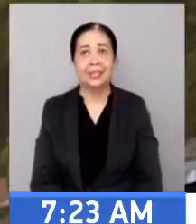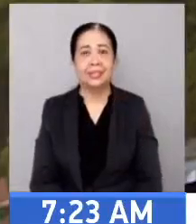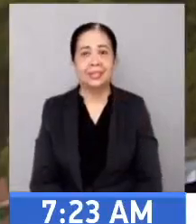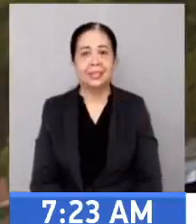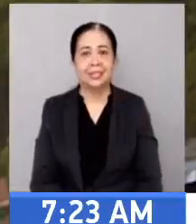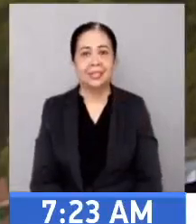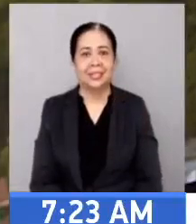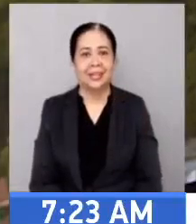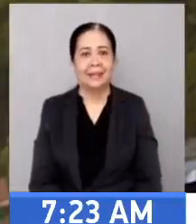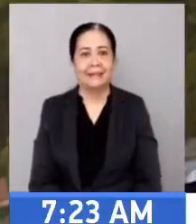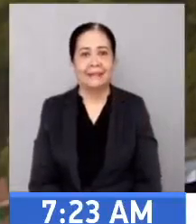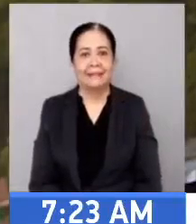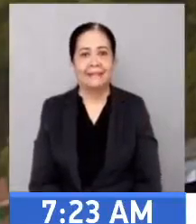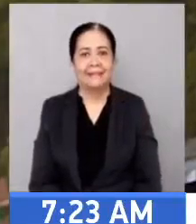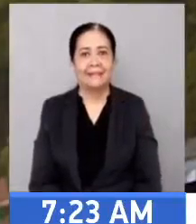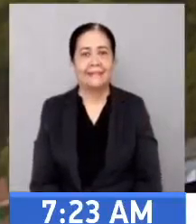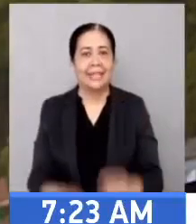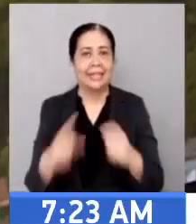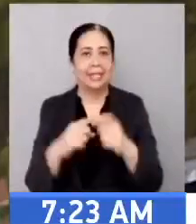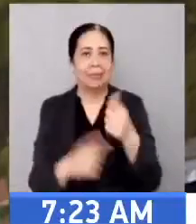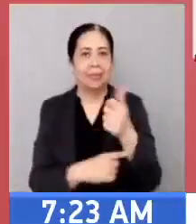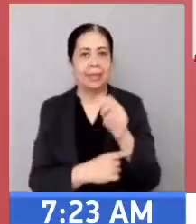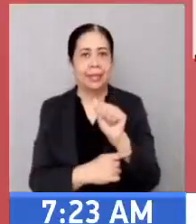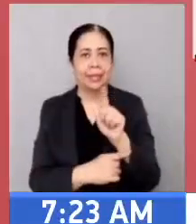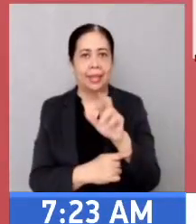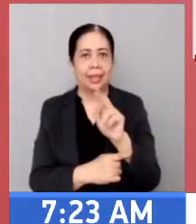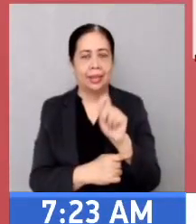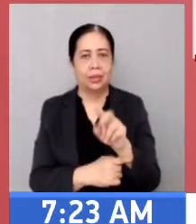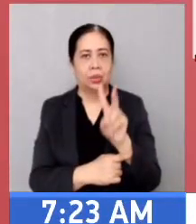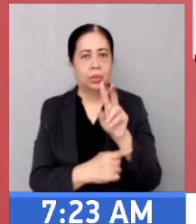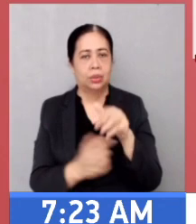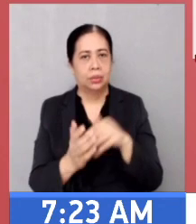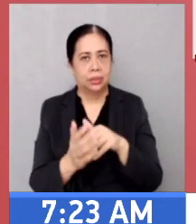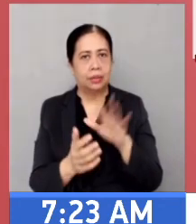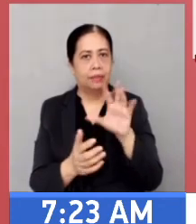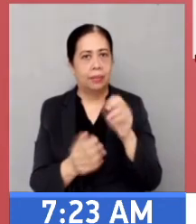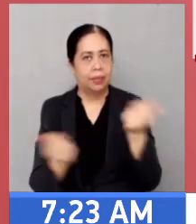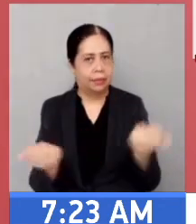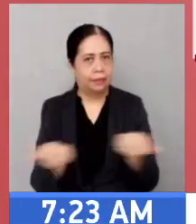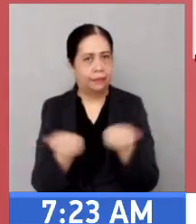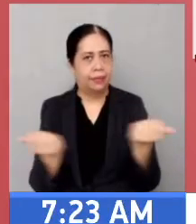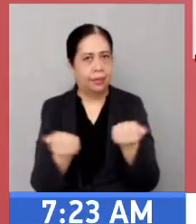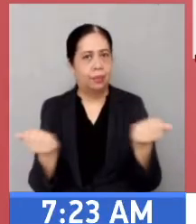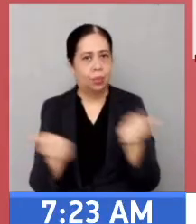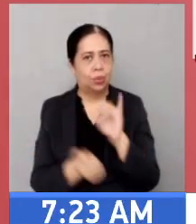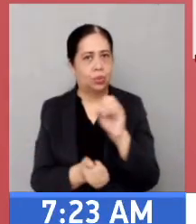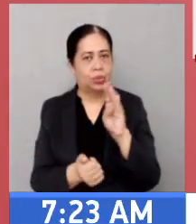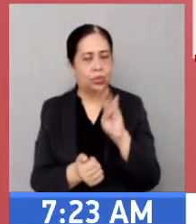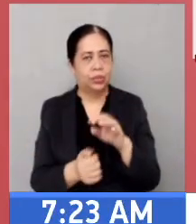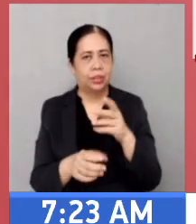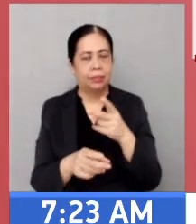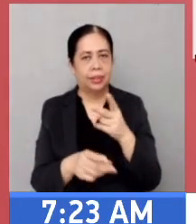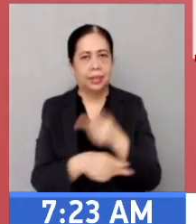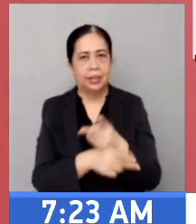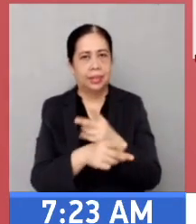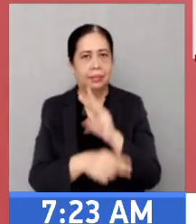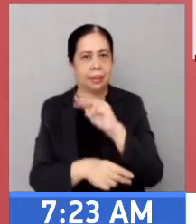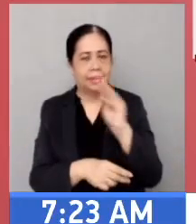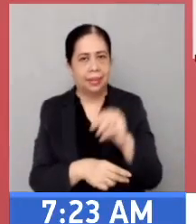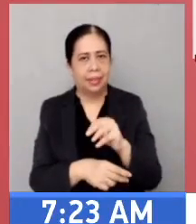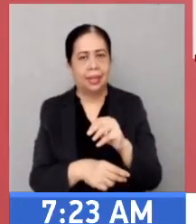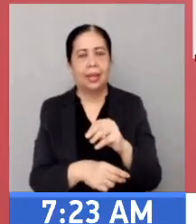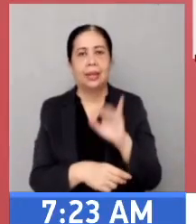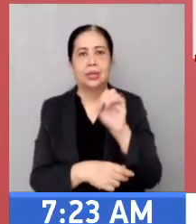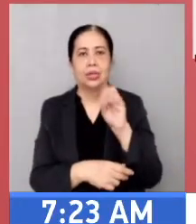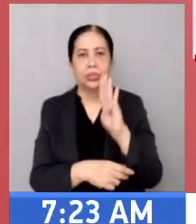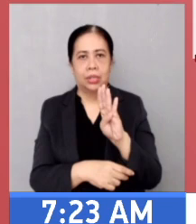Job fair alert sa Maynila. Nasa 2,500 na job vacancies ang bubuksan sa Kalinga sa Maynila Peso Job Fair. Pwede